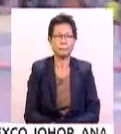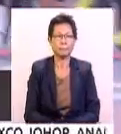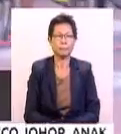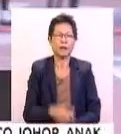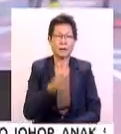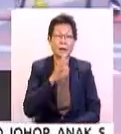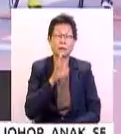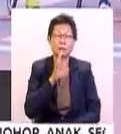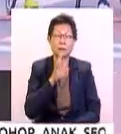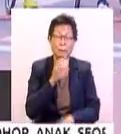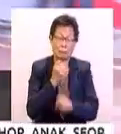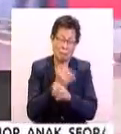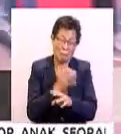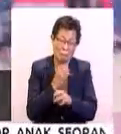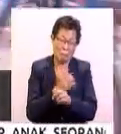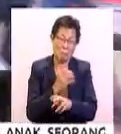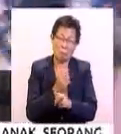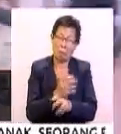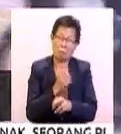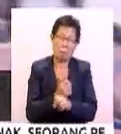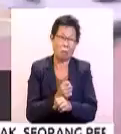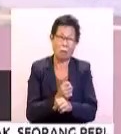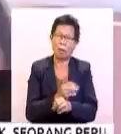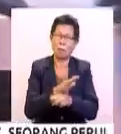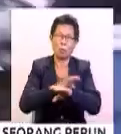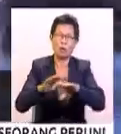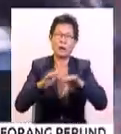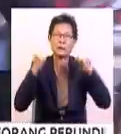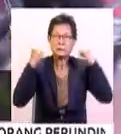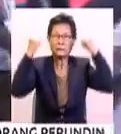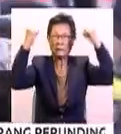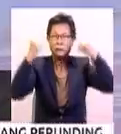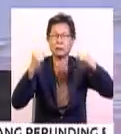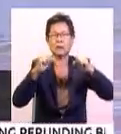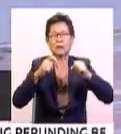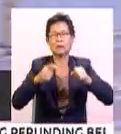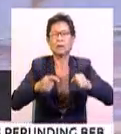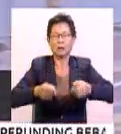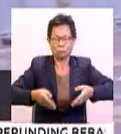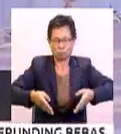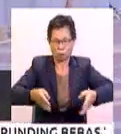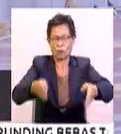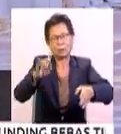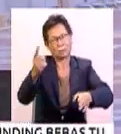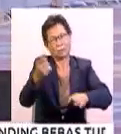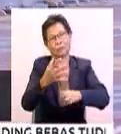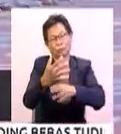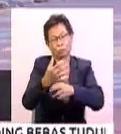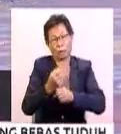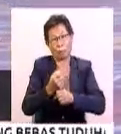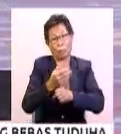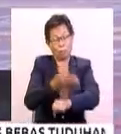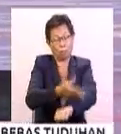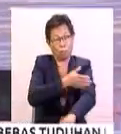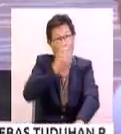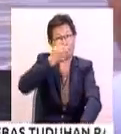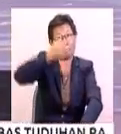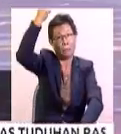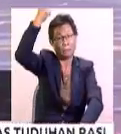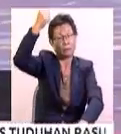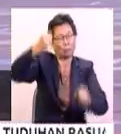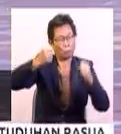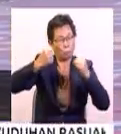Menurut beliau lagi, kerja keras bukan tertumpu di gimnasium dan trek sahaja, tetapi mendapatkan prestasi tinggi dan jisim yang